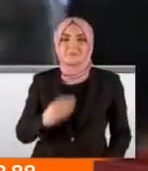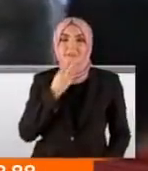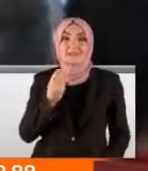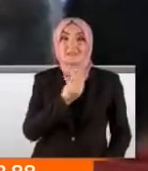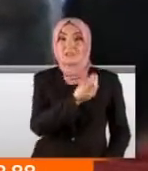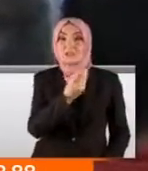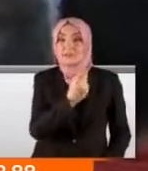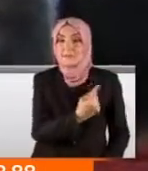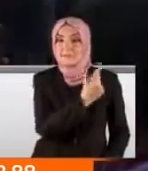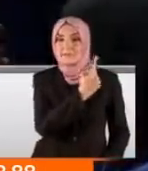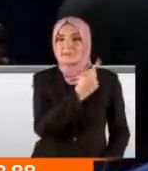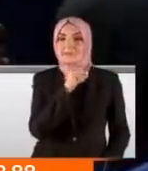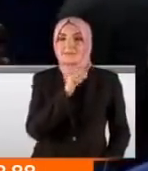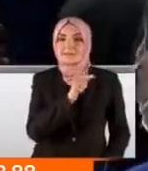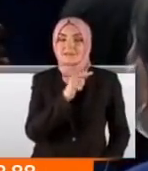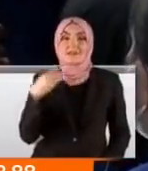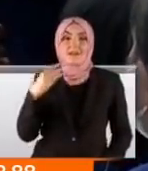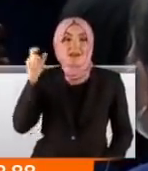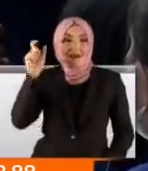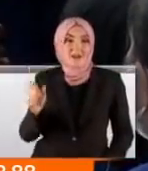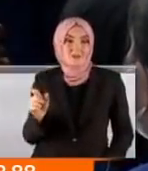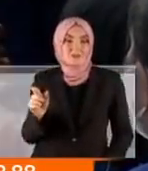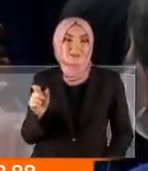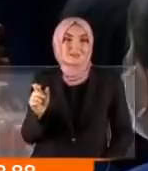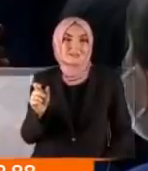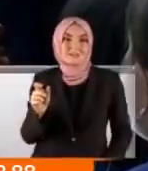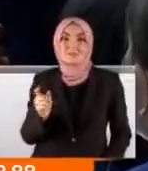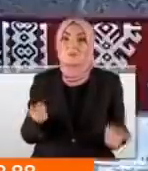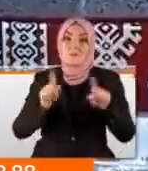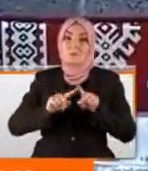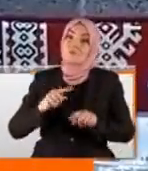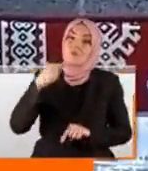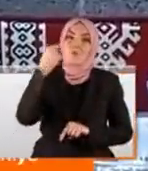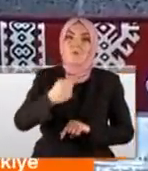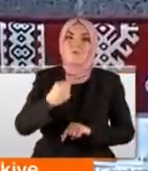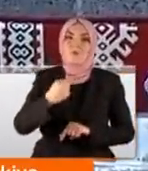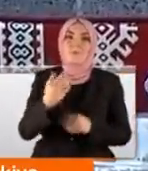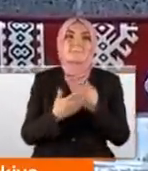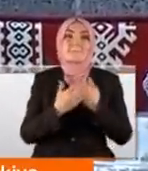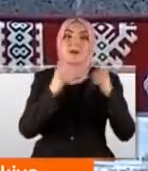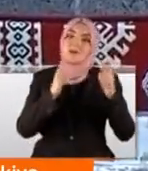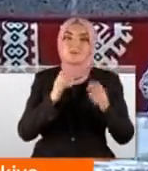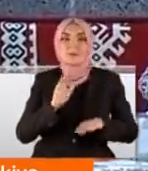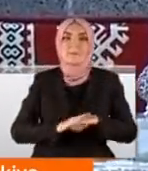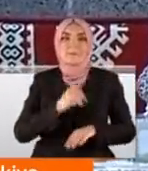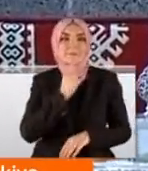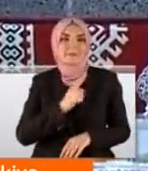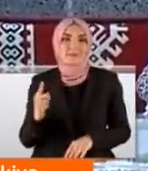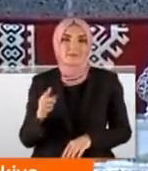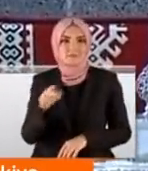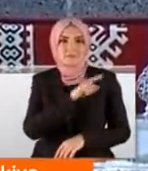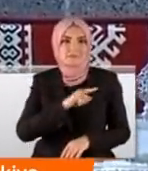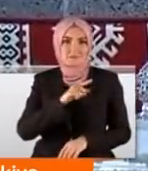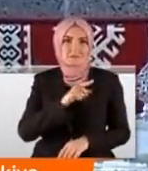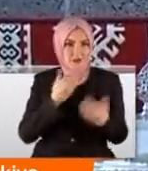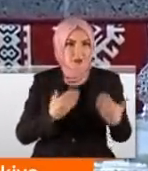Gençlerden biri Erdoğan'a sıradaki buluşmayı Kahramanmaraş'ta yapalım teklifinde bulundu. Peki buna var mısınız? Kahramanmaraş'a.